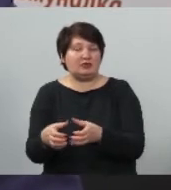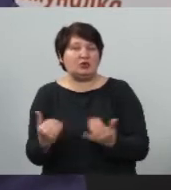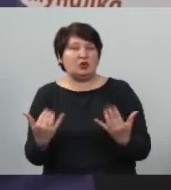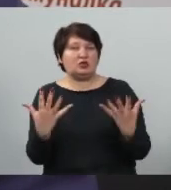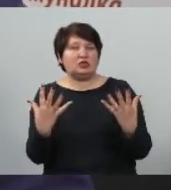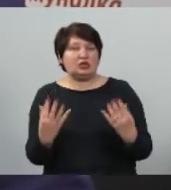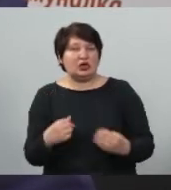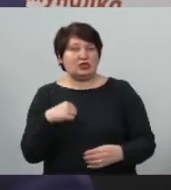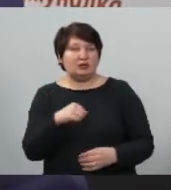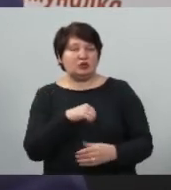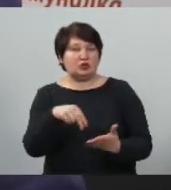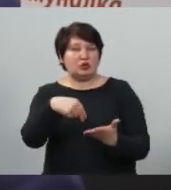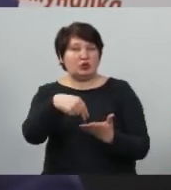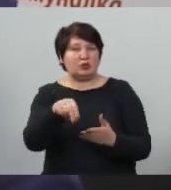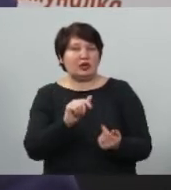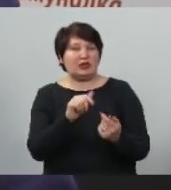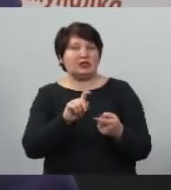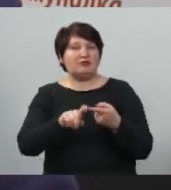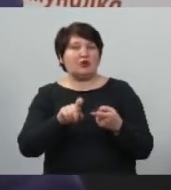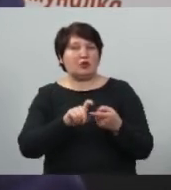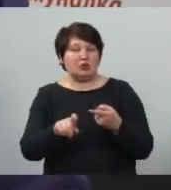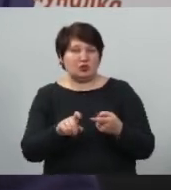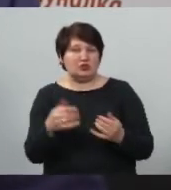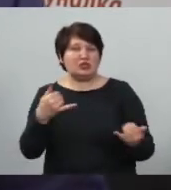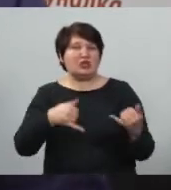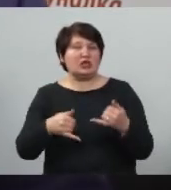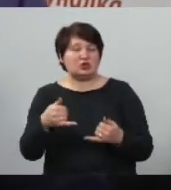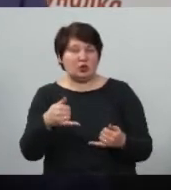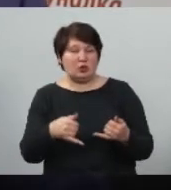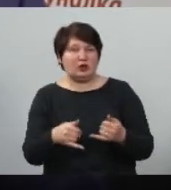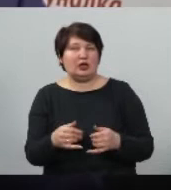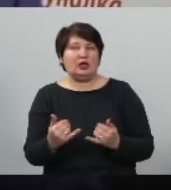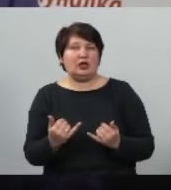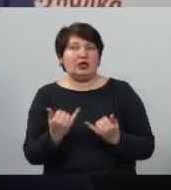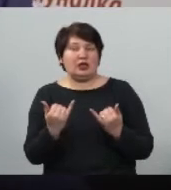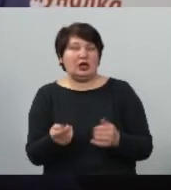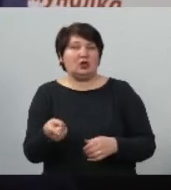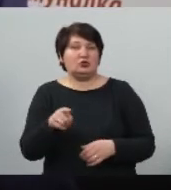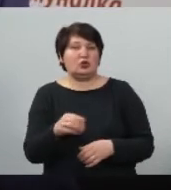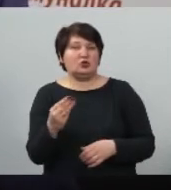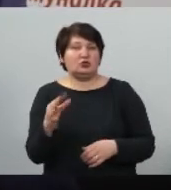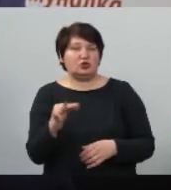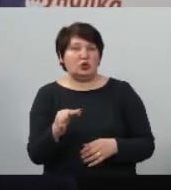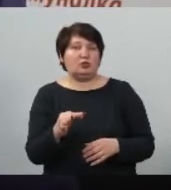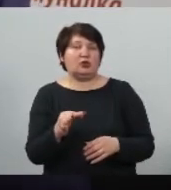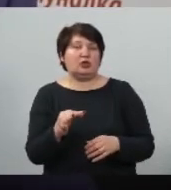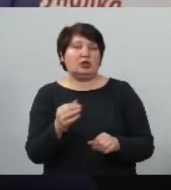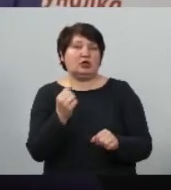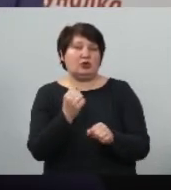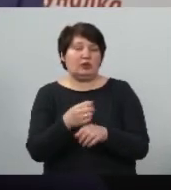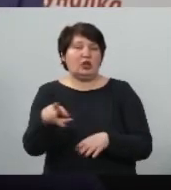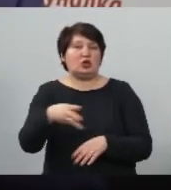самостійно купляє дезінфікуючі засоби, відповідно засоби для того, щоб нанесення, розпилювання